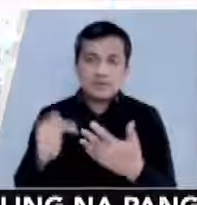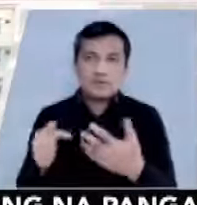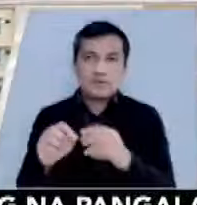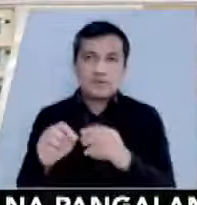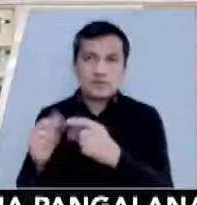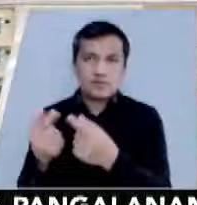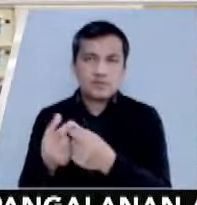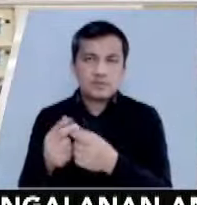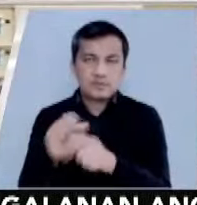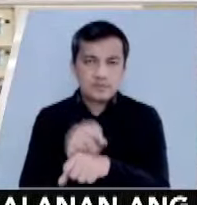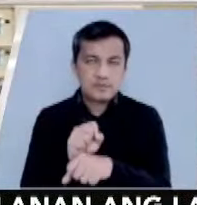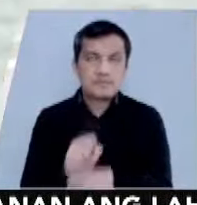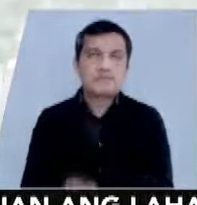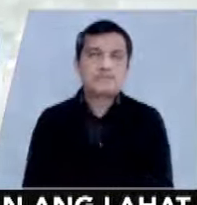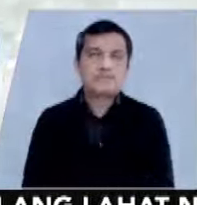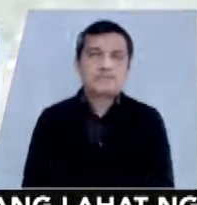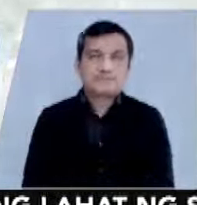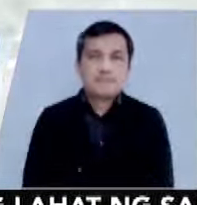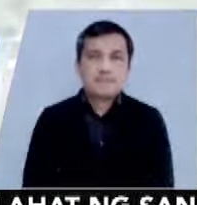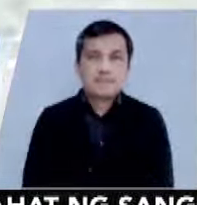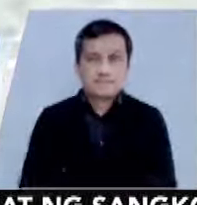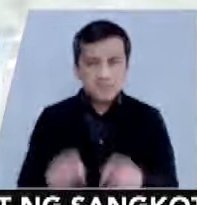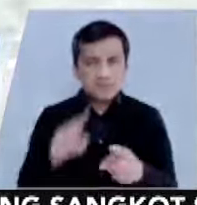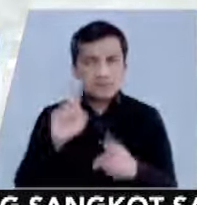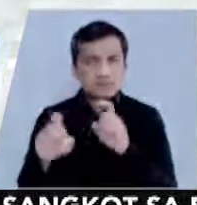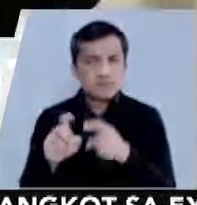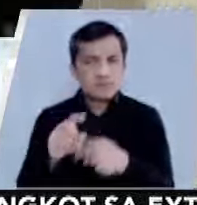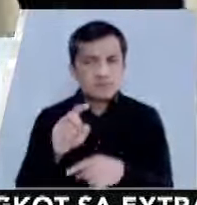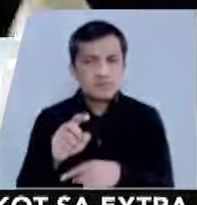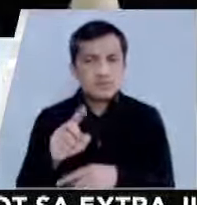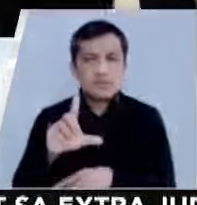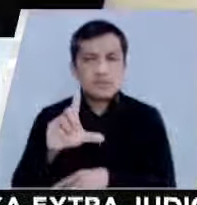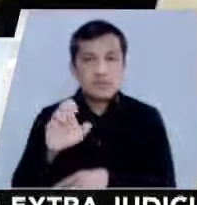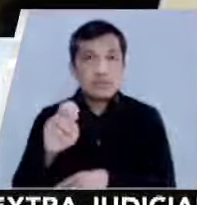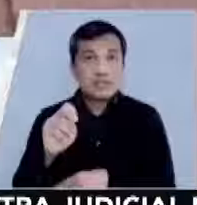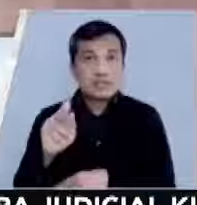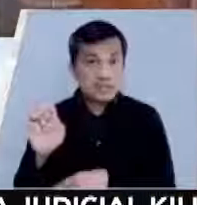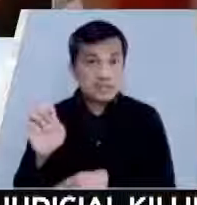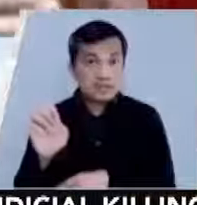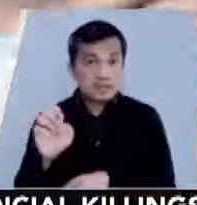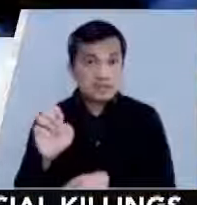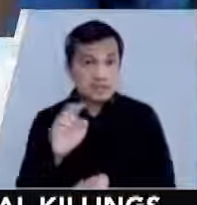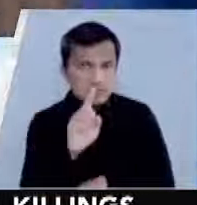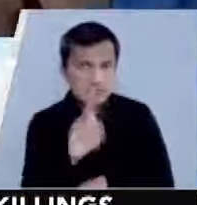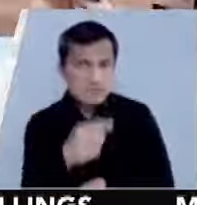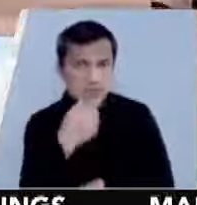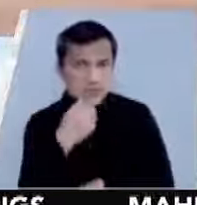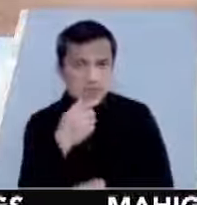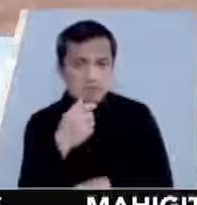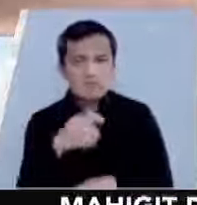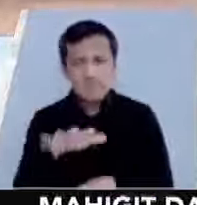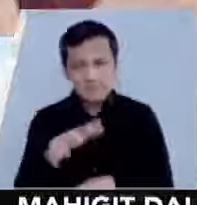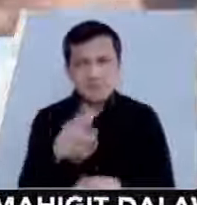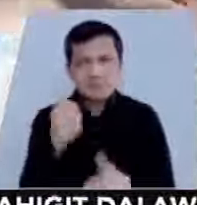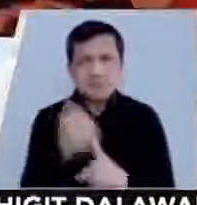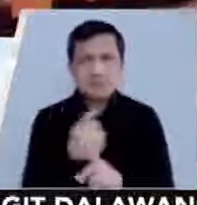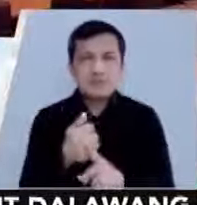manggagawa. Pero punan ng Legal Network for Truthful Elections o LENTE, tila naabuso ang partyless system sa